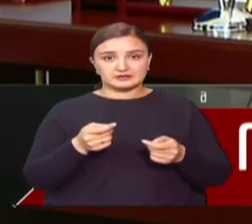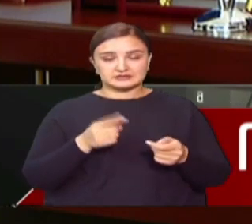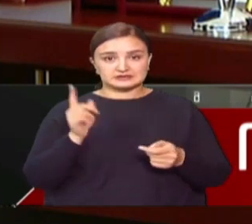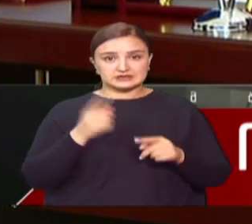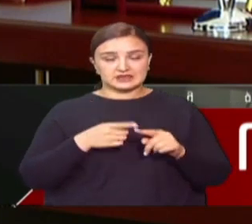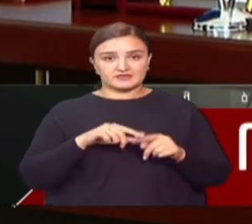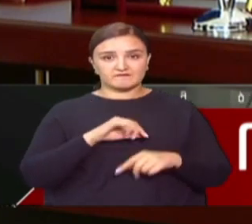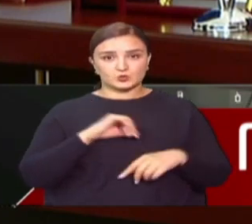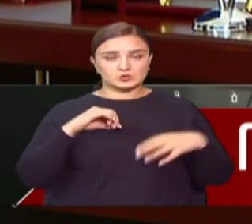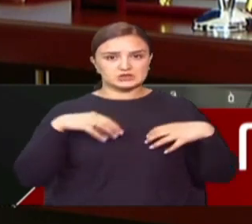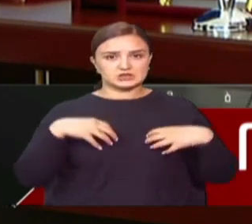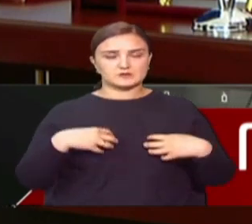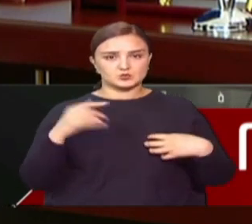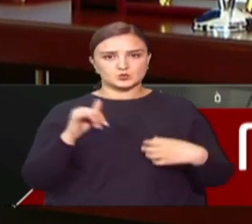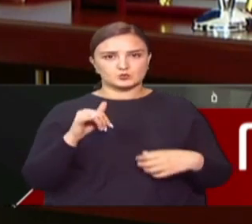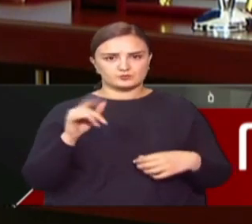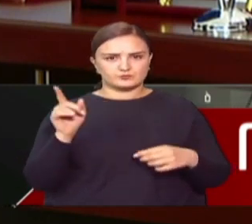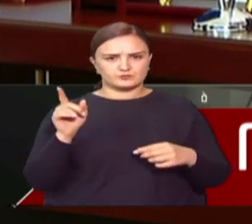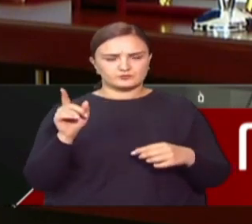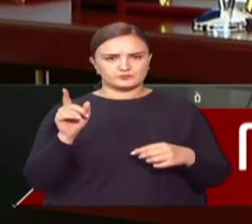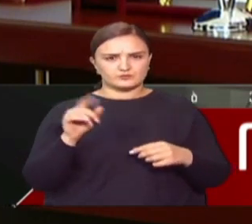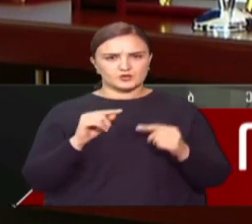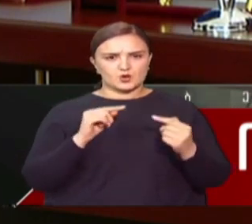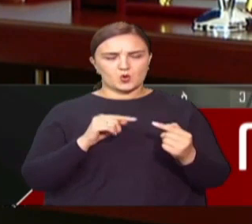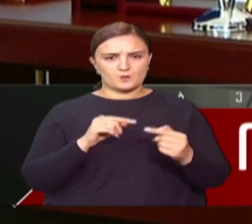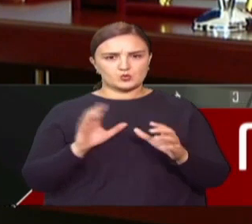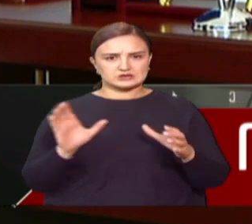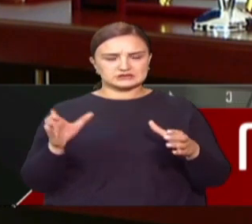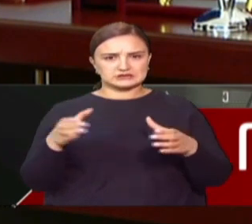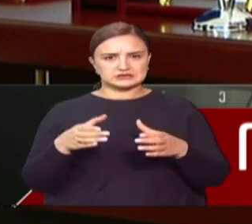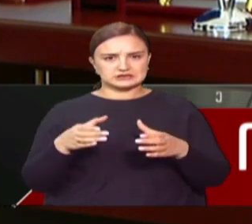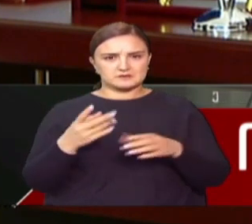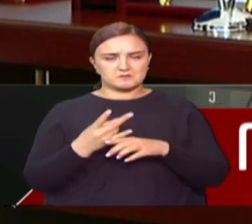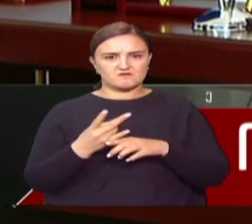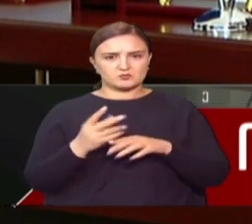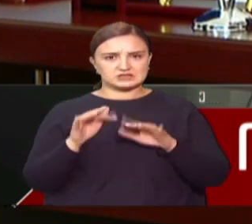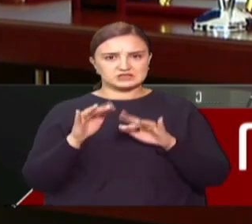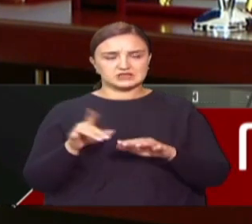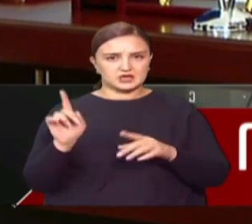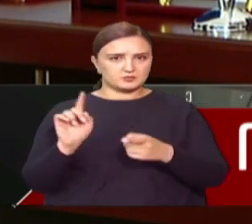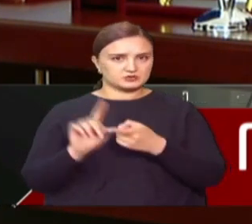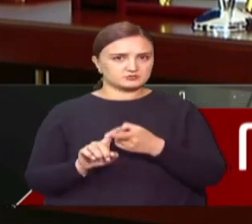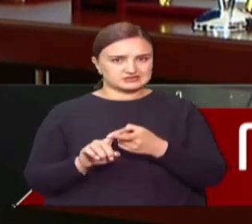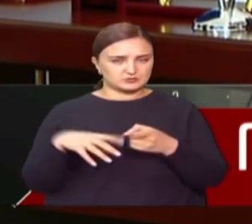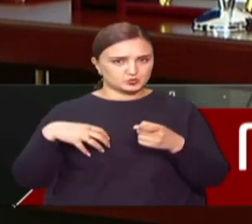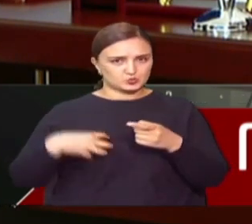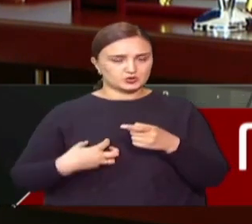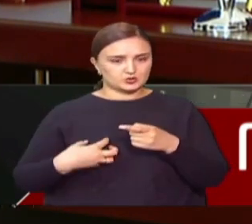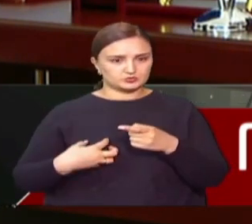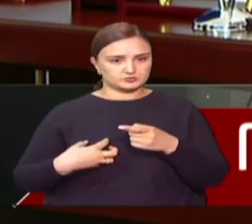რომელიც სამწუხაროდ უნისონში აღმოჩნდა ამ შემთხვევაში ოპოზიციურ ასეთ მავნებლურ საქმიანობასთან, სამწუხაროდ ჩემდა